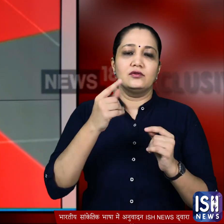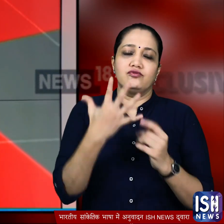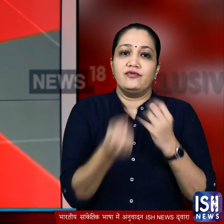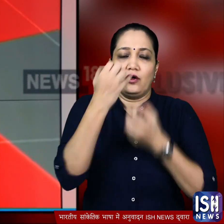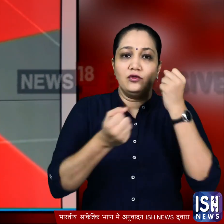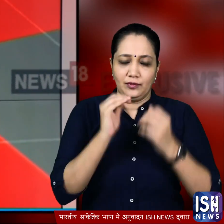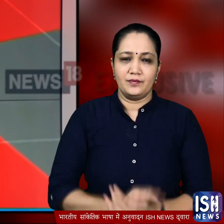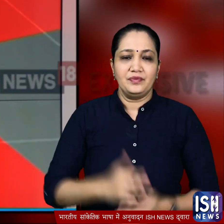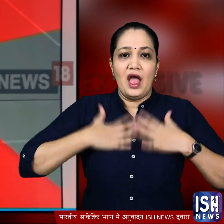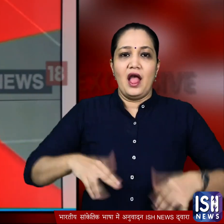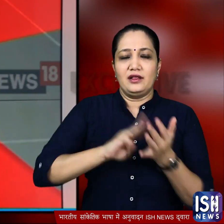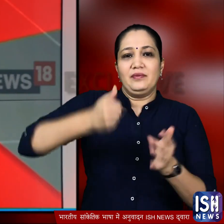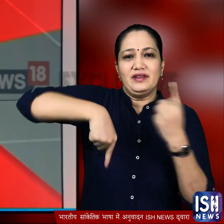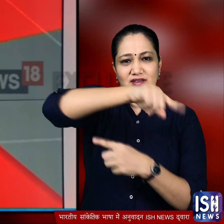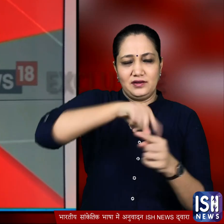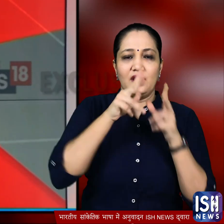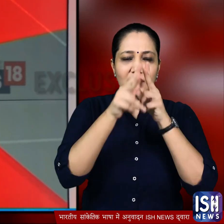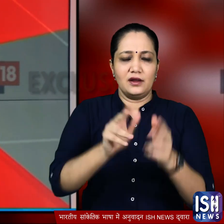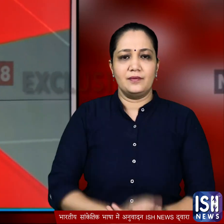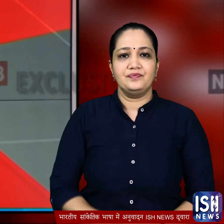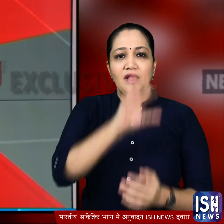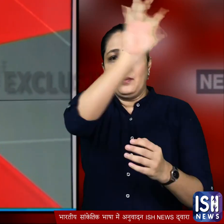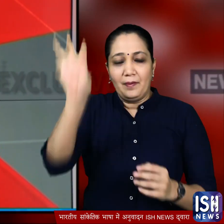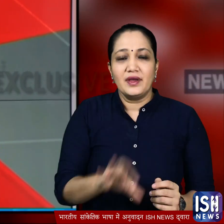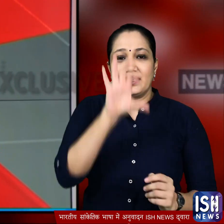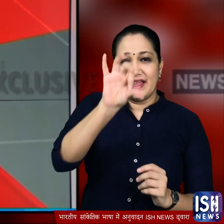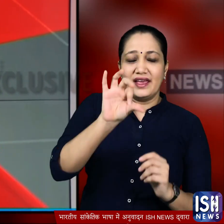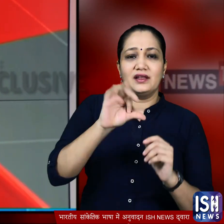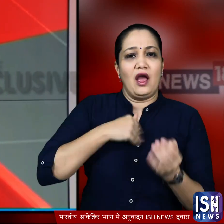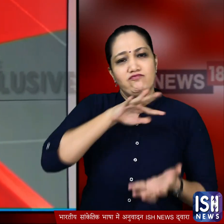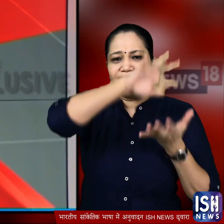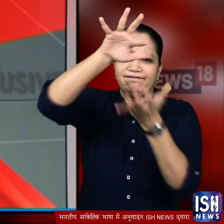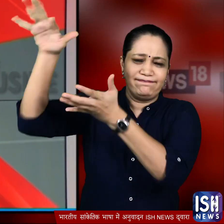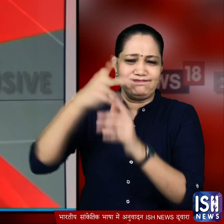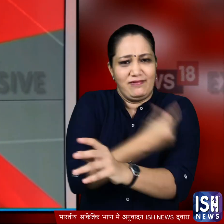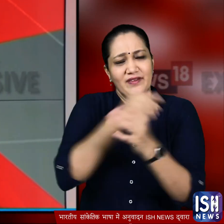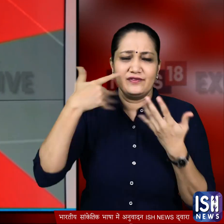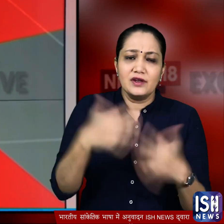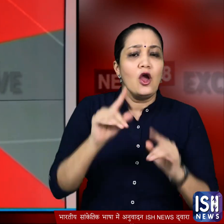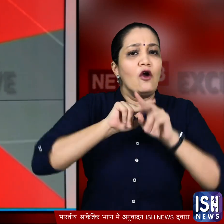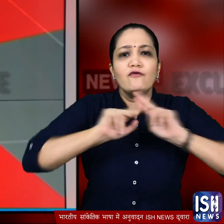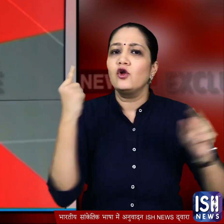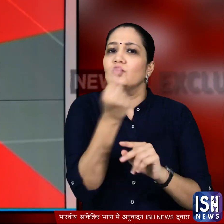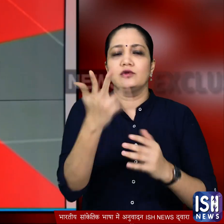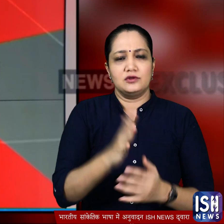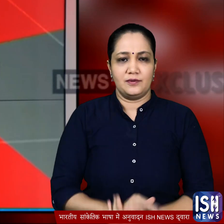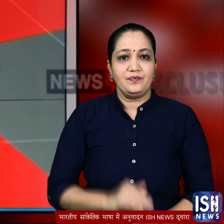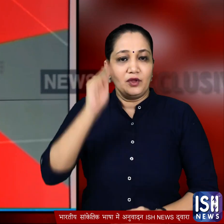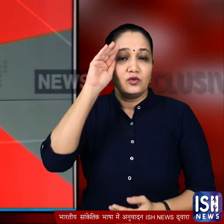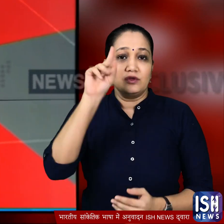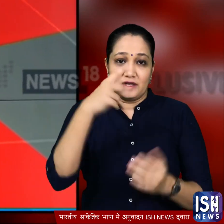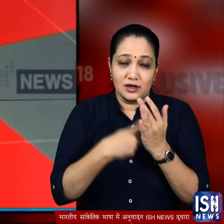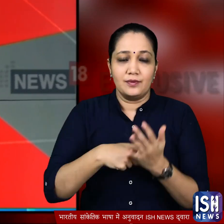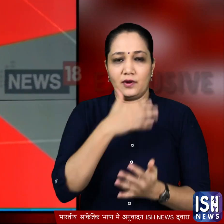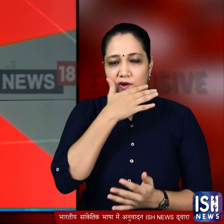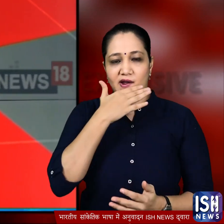आए। स्वास्थ्य मंत्रालय के आंकड़े बताते हैं कि 9 राज्यों ने अपने कोटे से मिले टीके का पूरी तरह इस्तेमाल ही नहीं किया। न्यूज़ 18 के अमिताभ